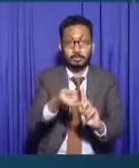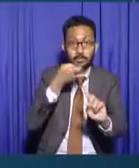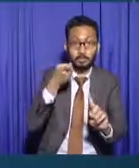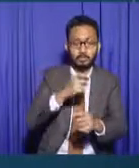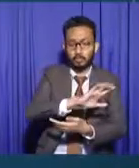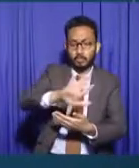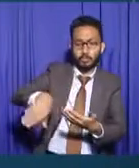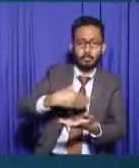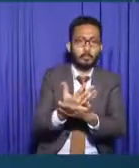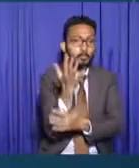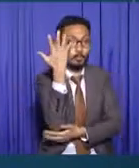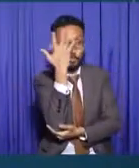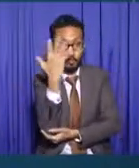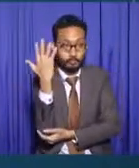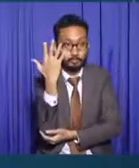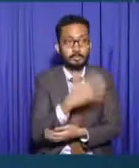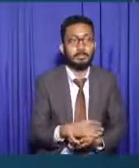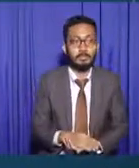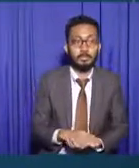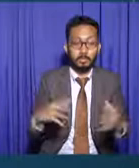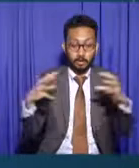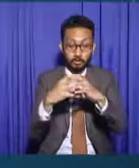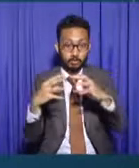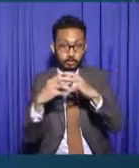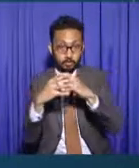daripada keseluruhan pokok